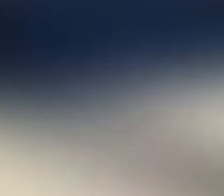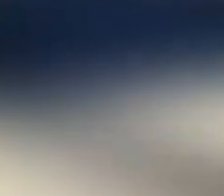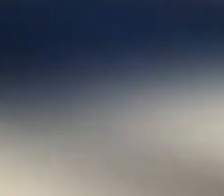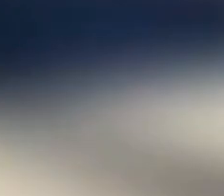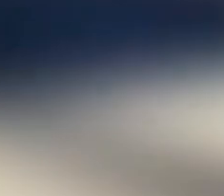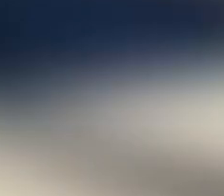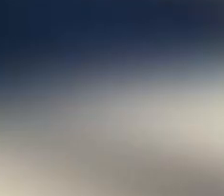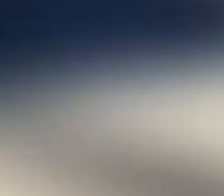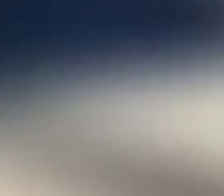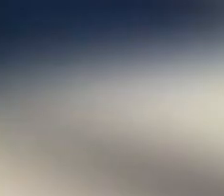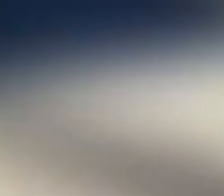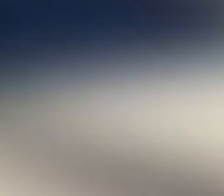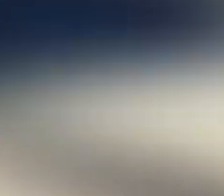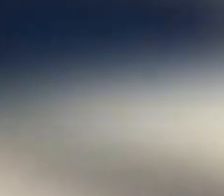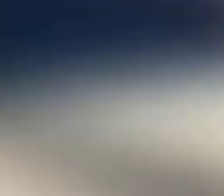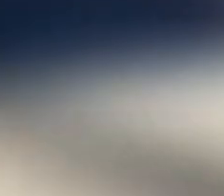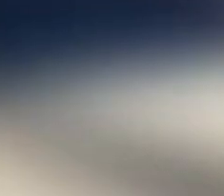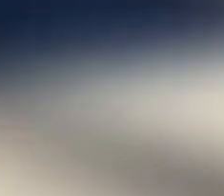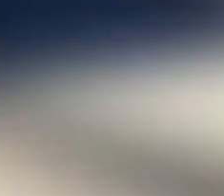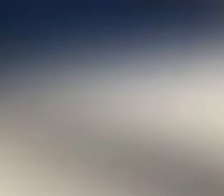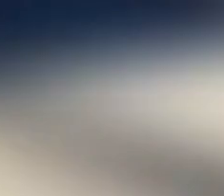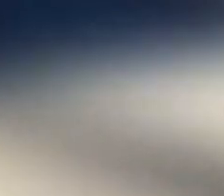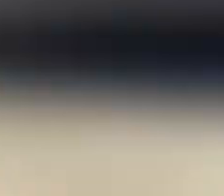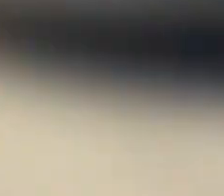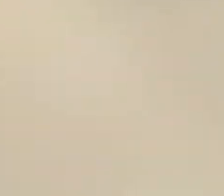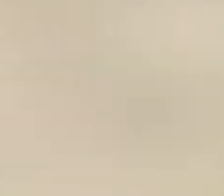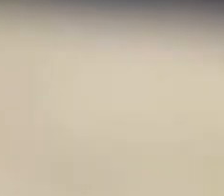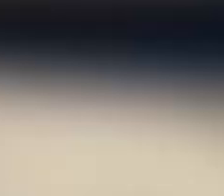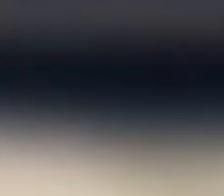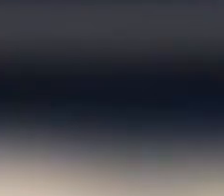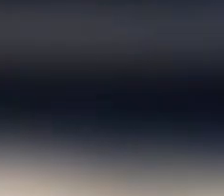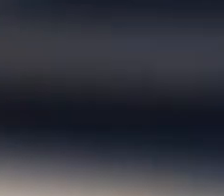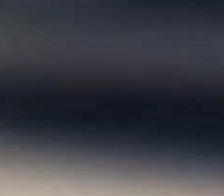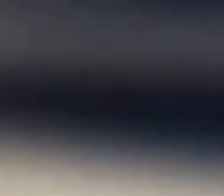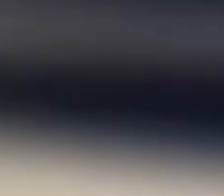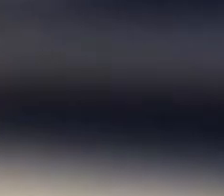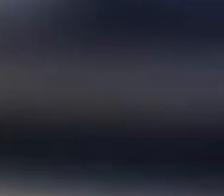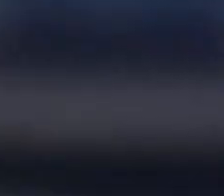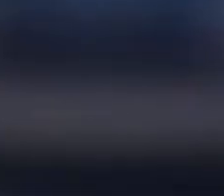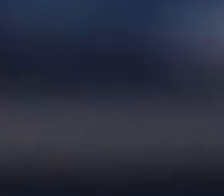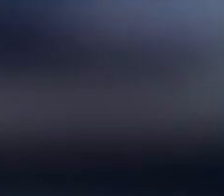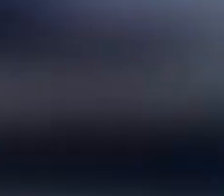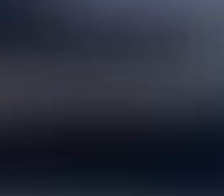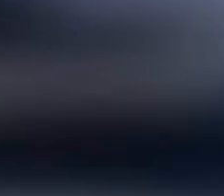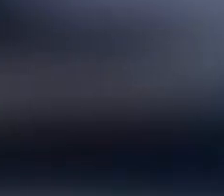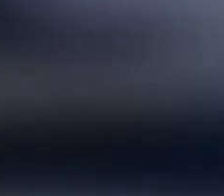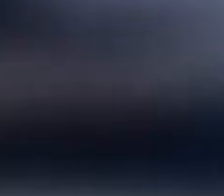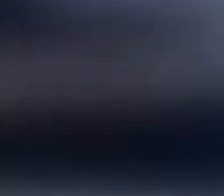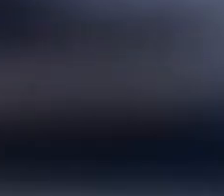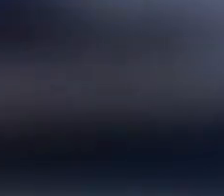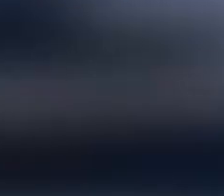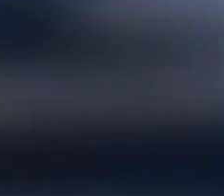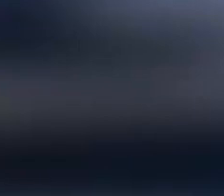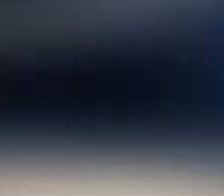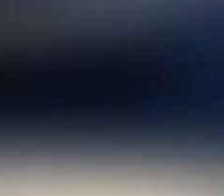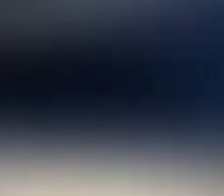Kedua perawat meninggal dunia Selasa kemarin setelah berjuang melawan COVID-19. Keduanya terpapar COVID-19 saat memberikan pelayanan kesehatan di